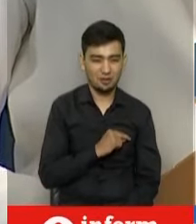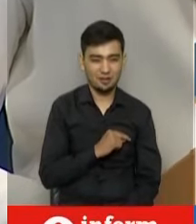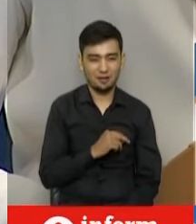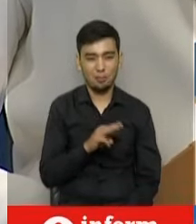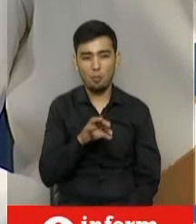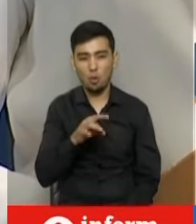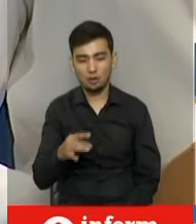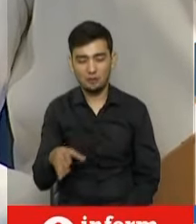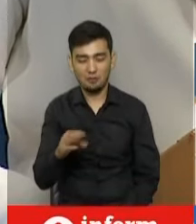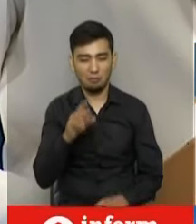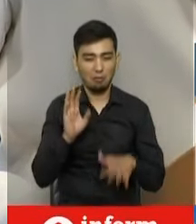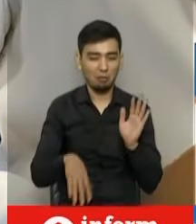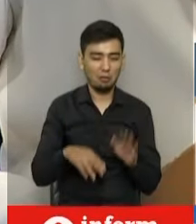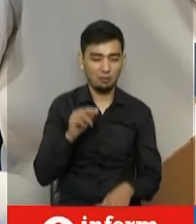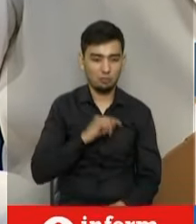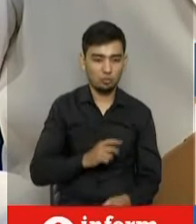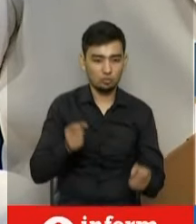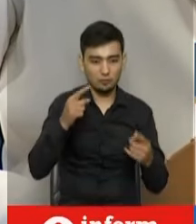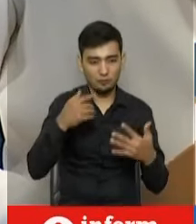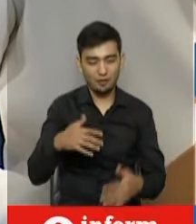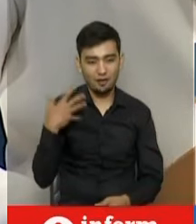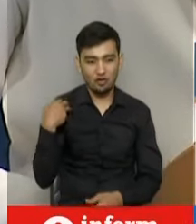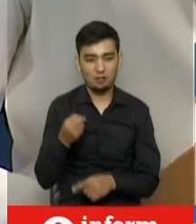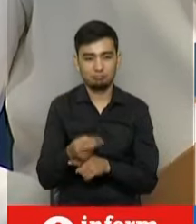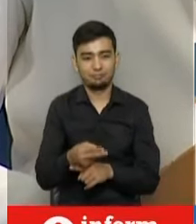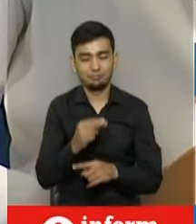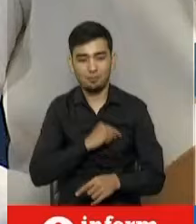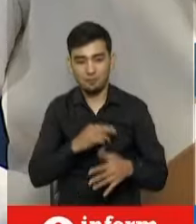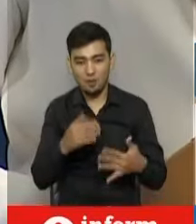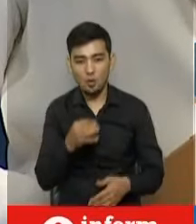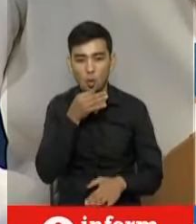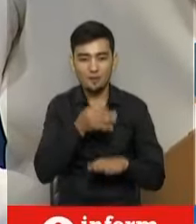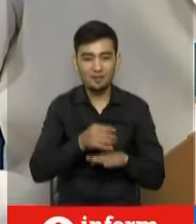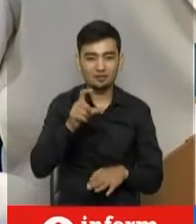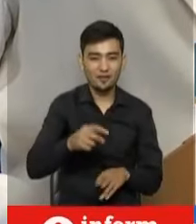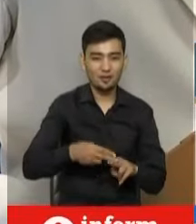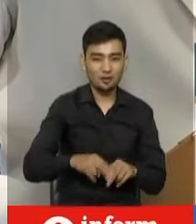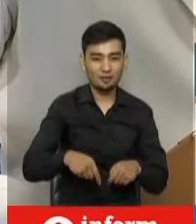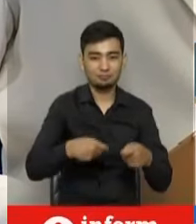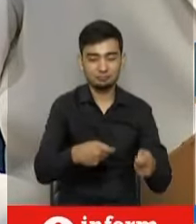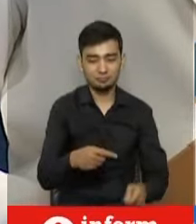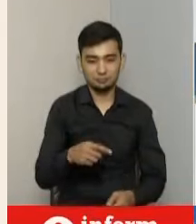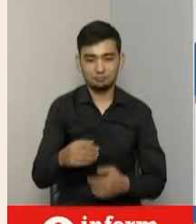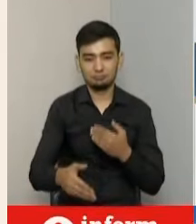немқұрайлығы дәлелденген. Мекеме басшысы жұмысынан қуылса, жауапты маманға тәртіптік жаза тағайындалды.